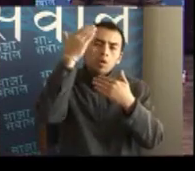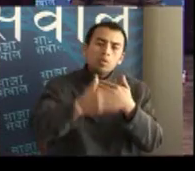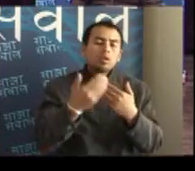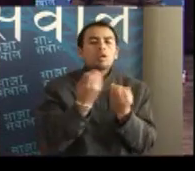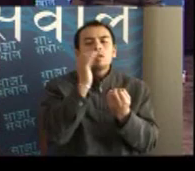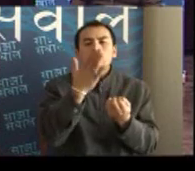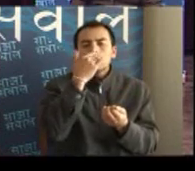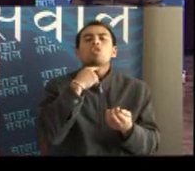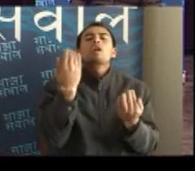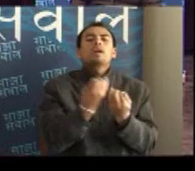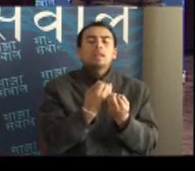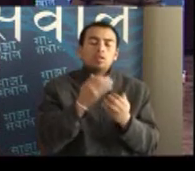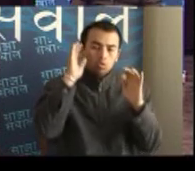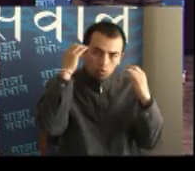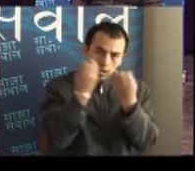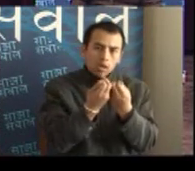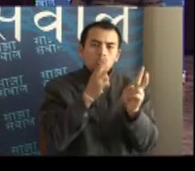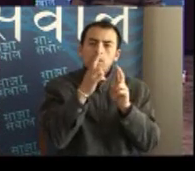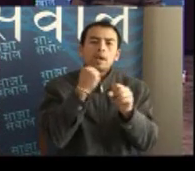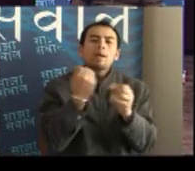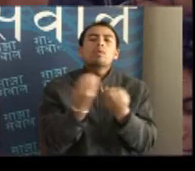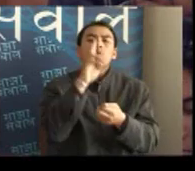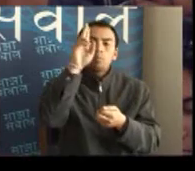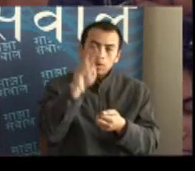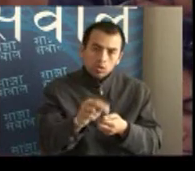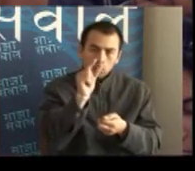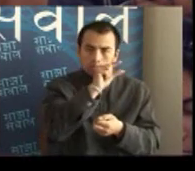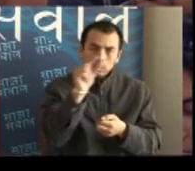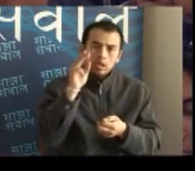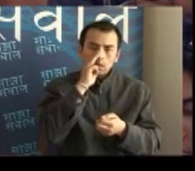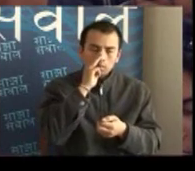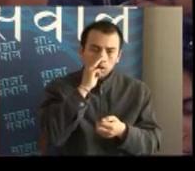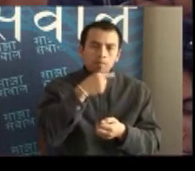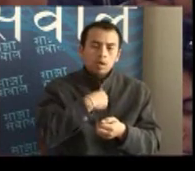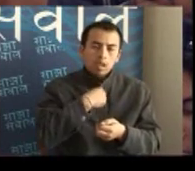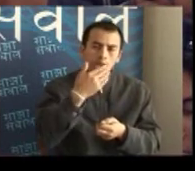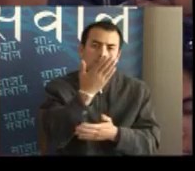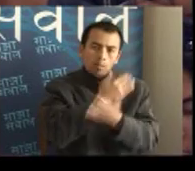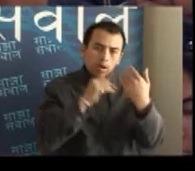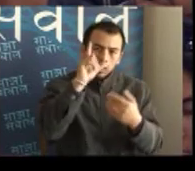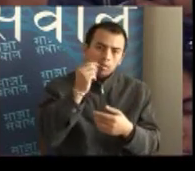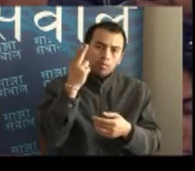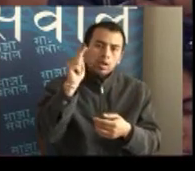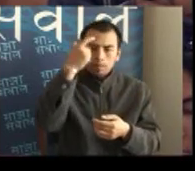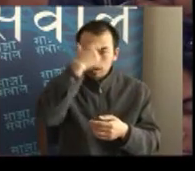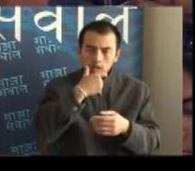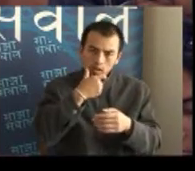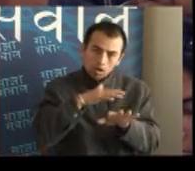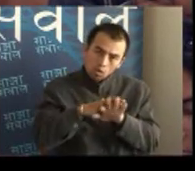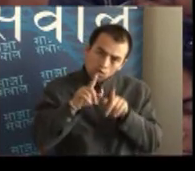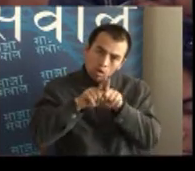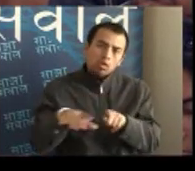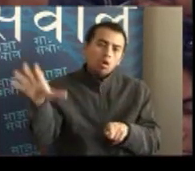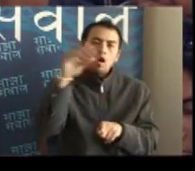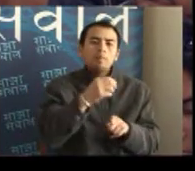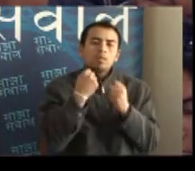त्यसैले प्रिभेन्सनका कुरामा पनि काम गर्नुपर्छ र यसको बारेमा पनि मलाई लाग्छ अपाङ्गता भएका व्यक्तिहरू लगायत सबैले सशक्त रूपमा